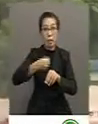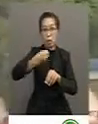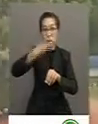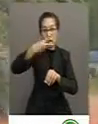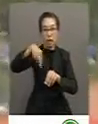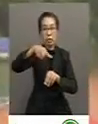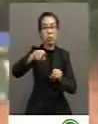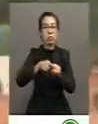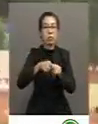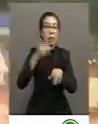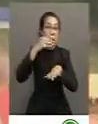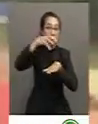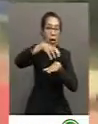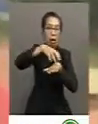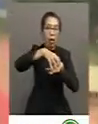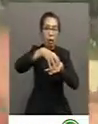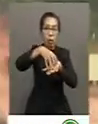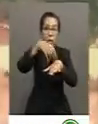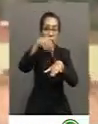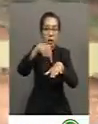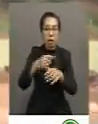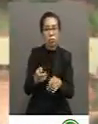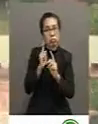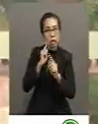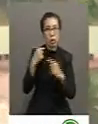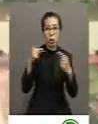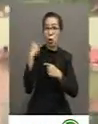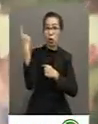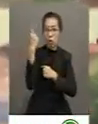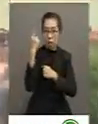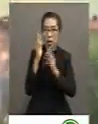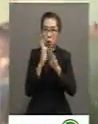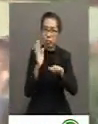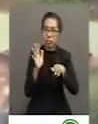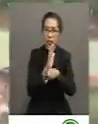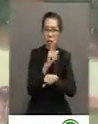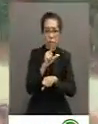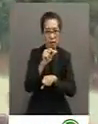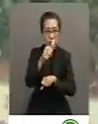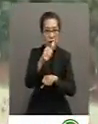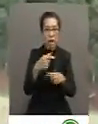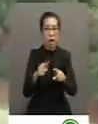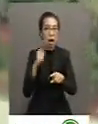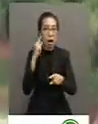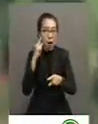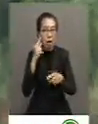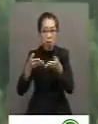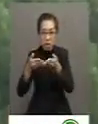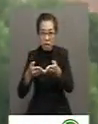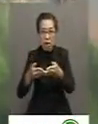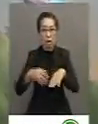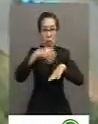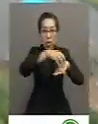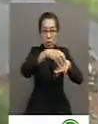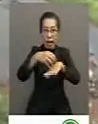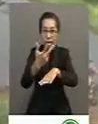ที่ยวรองรับได้ราวๆ20คนละค่ะนอกจากนี้ยังมีโรงเก็บเรือยนต์อีก1หลังแพโครงอีก3แพด้วยนะคะซึ่งจาก